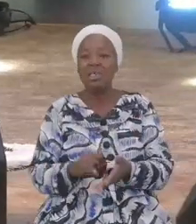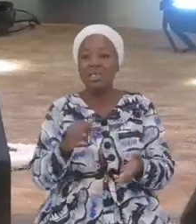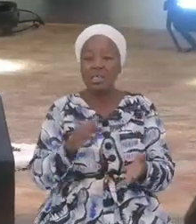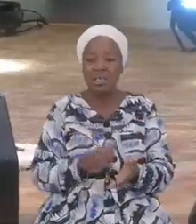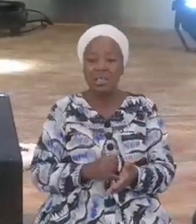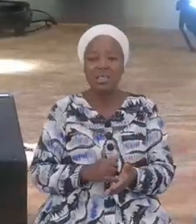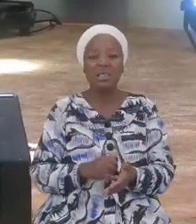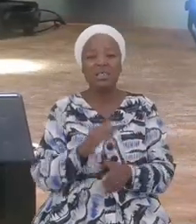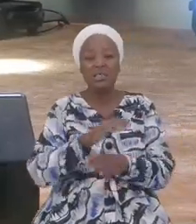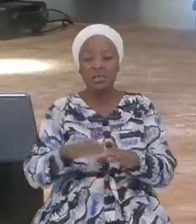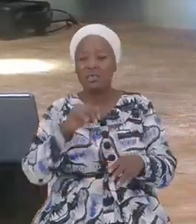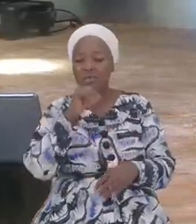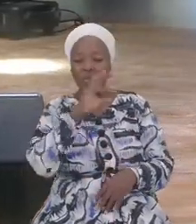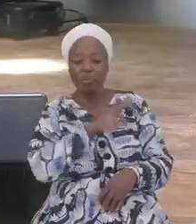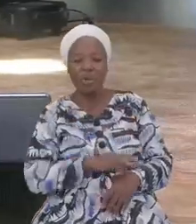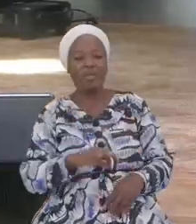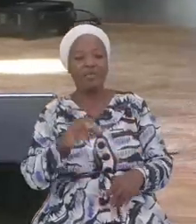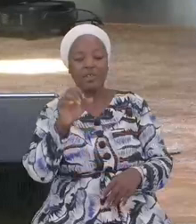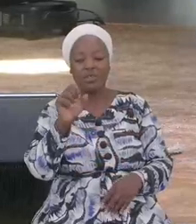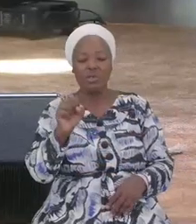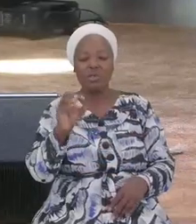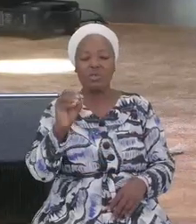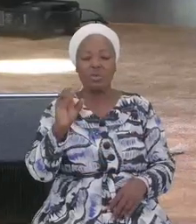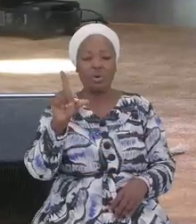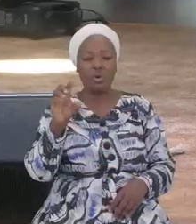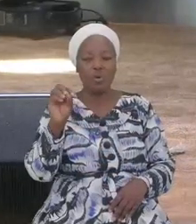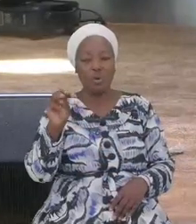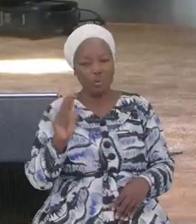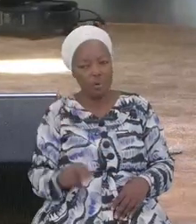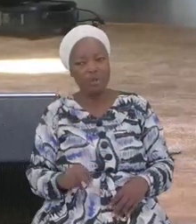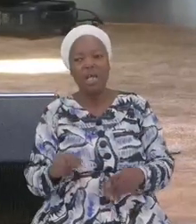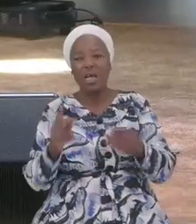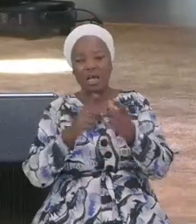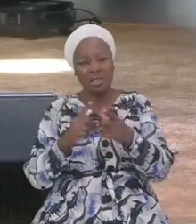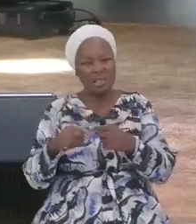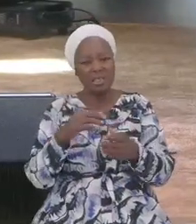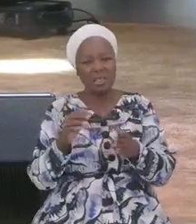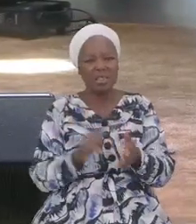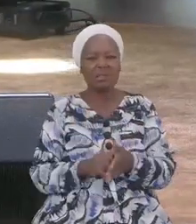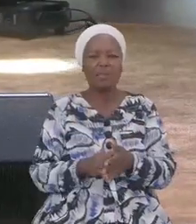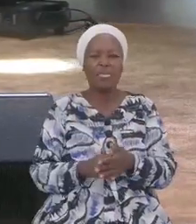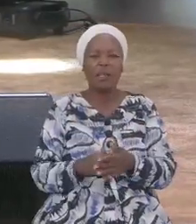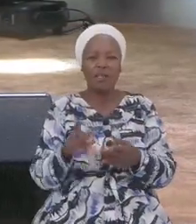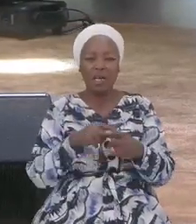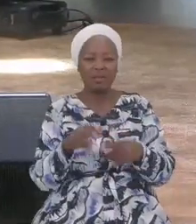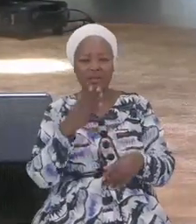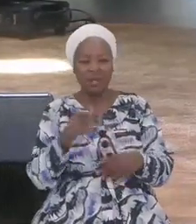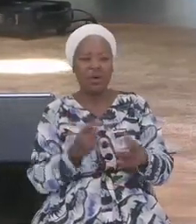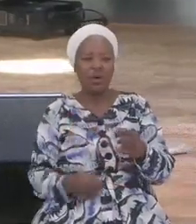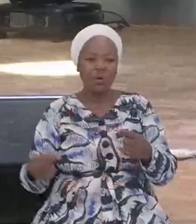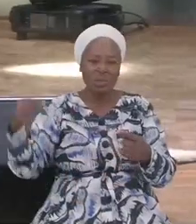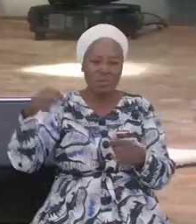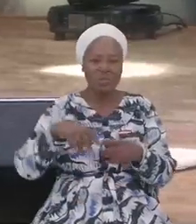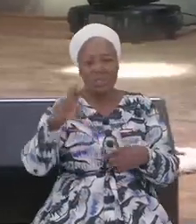n'a pas bénéficié. Cela n'a pas profité à Salomon. On dit cet homme est allé en Égypte jusqu'à la mort de